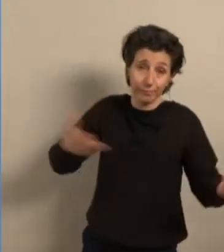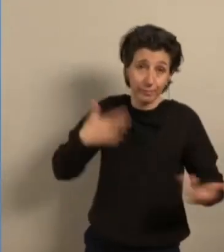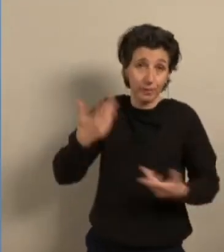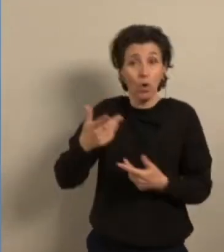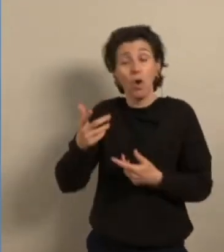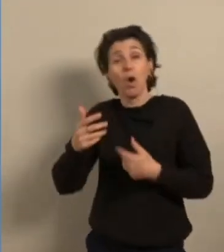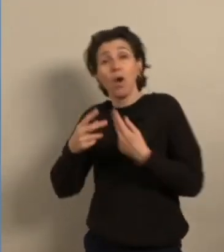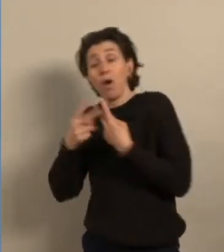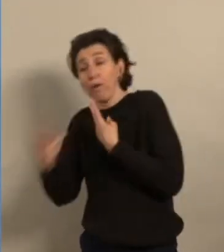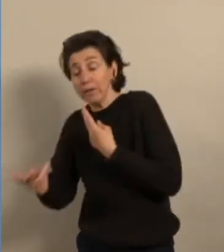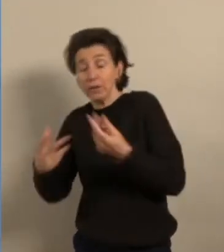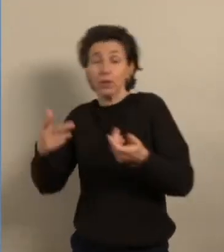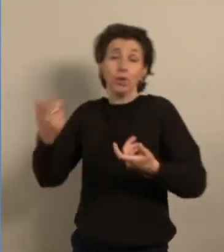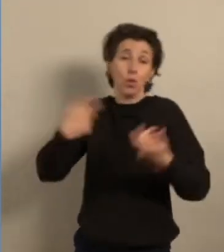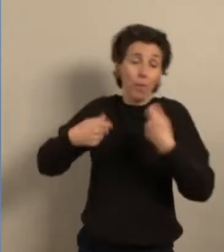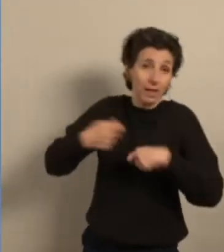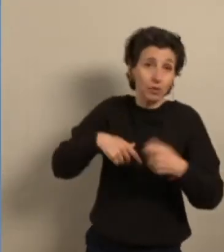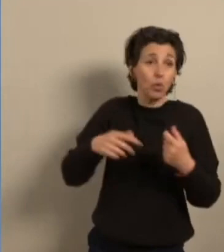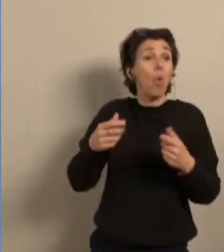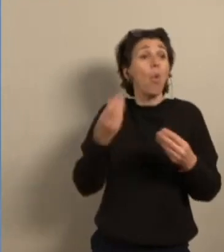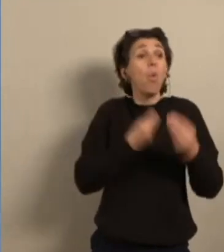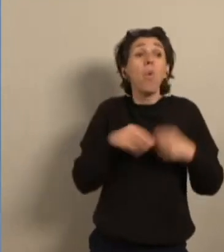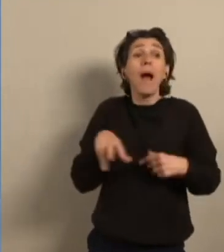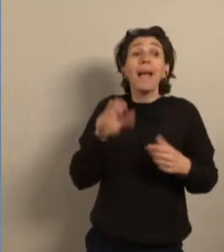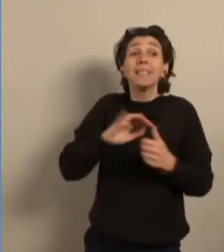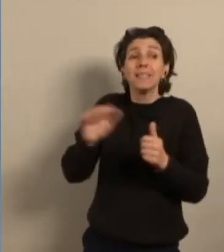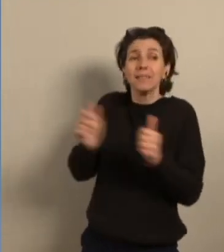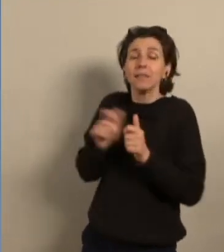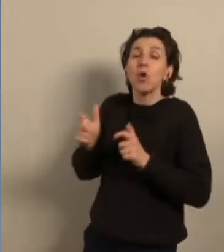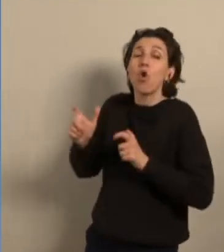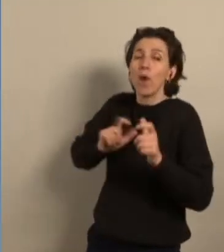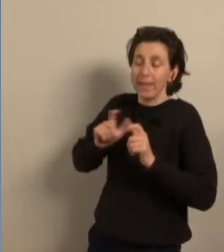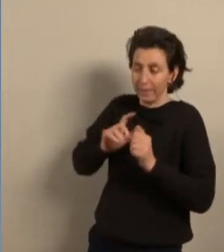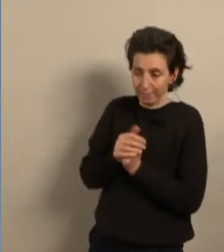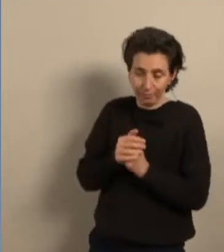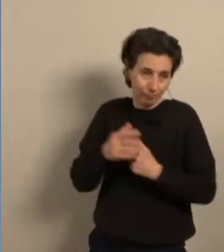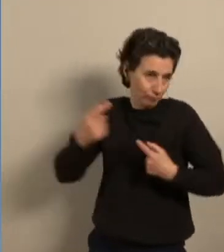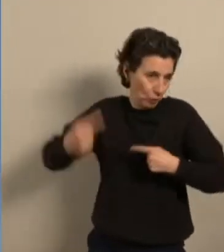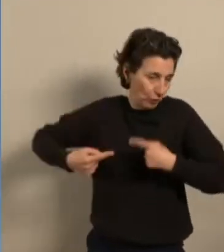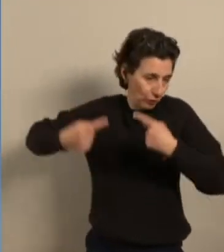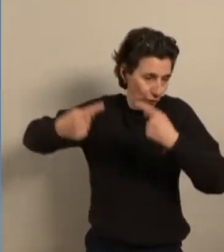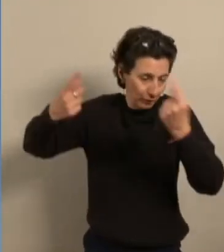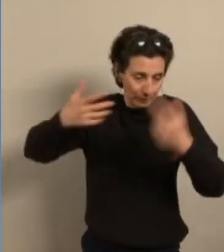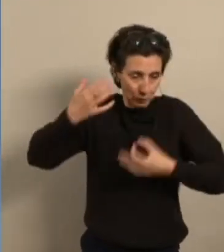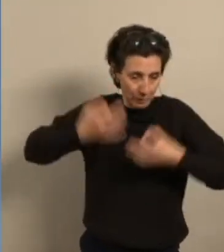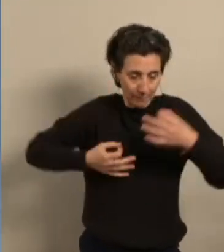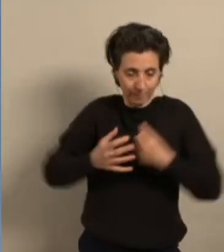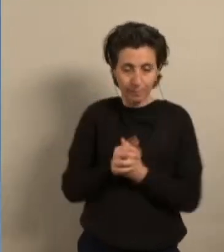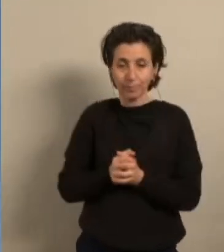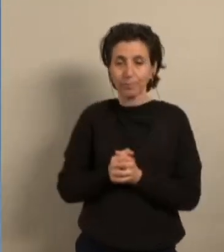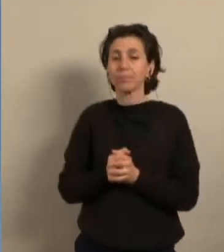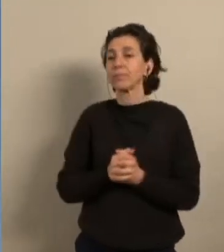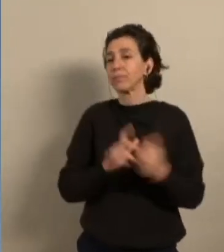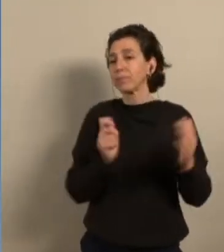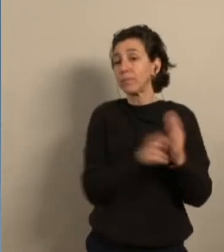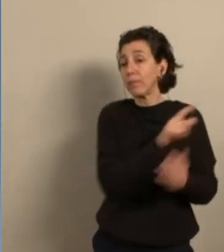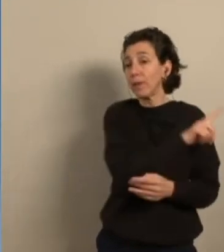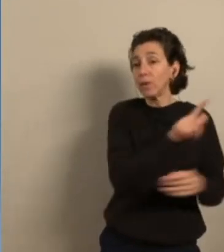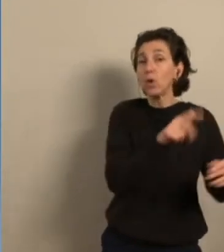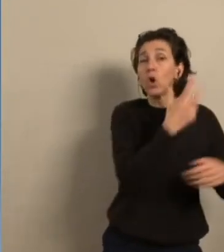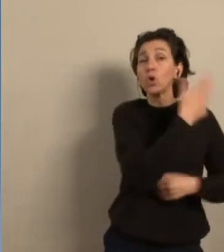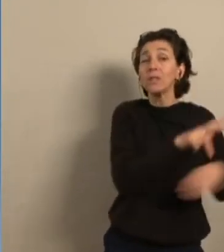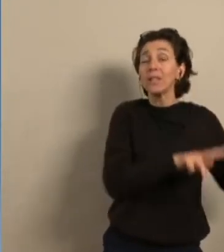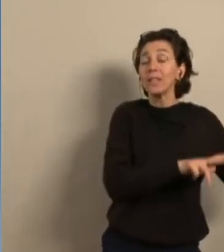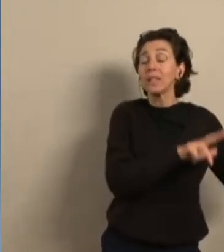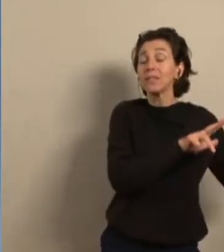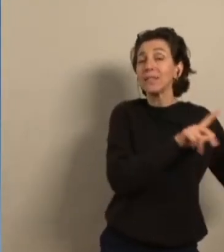propres collaborateurs, ex-collaborateurs. Au budget prévisionnel 2022, vous aviez 387 007 € et